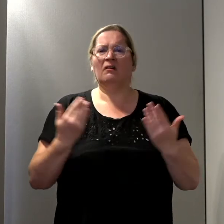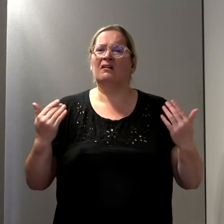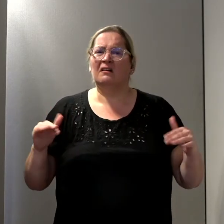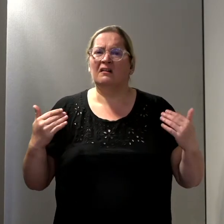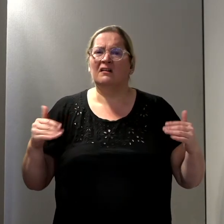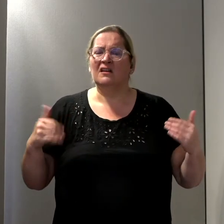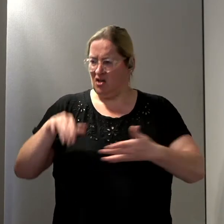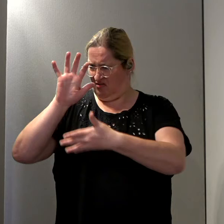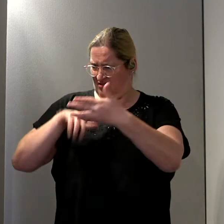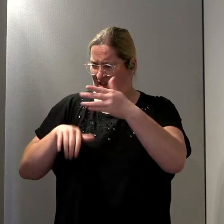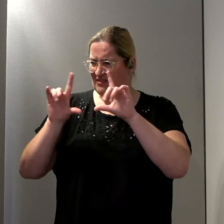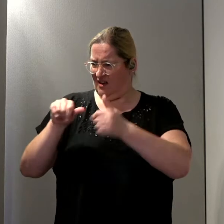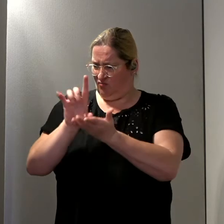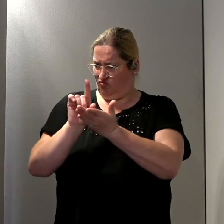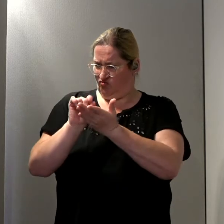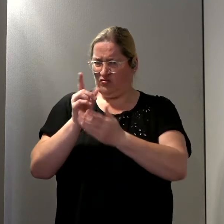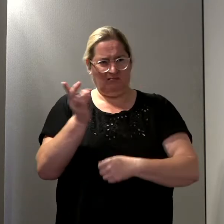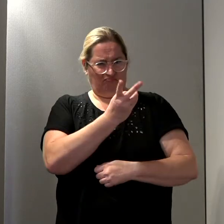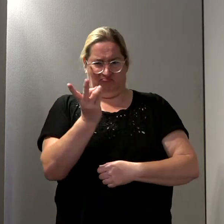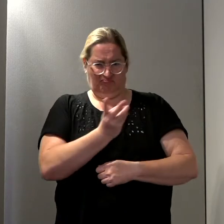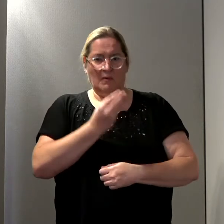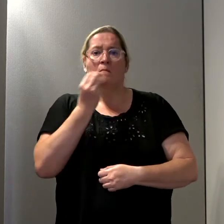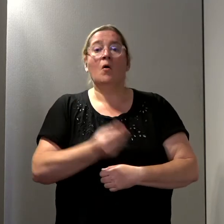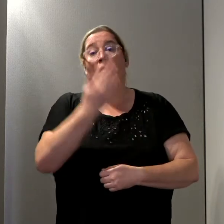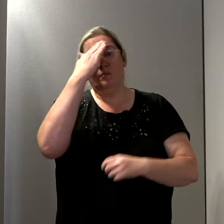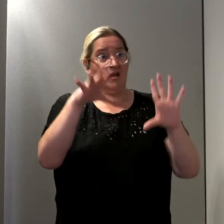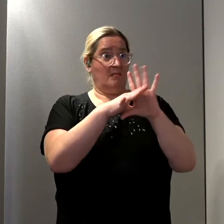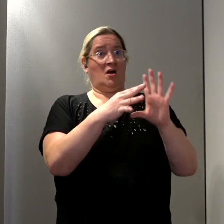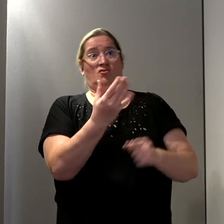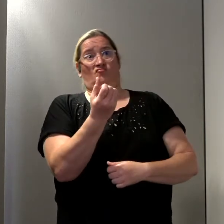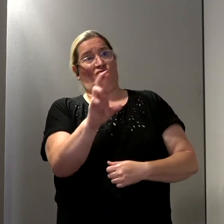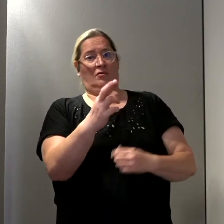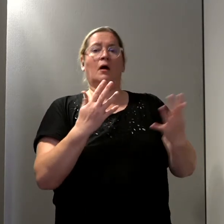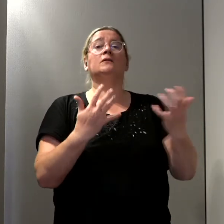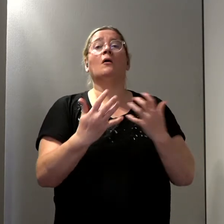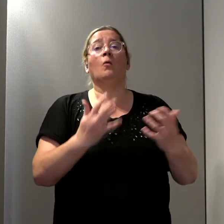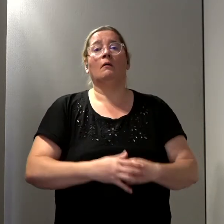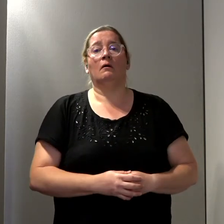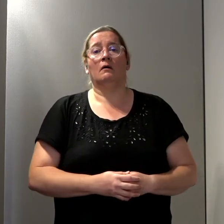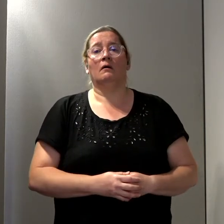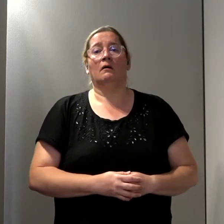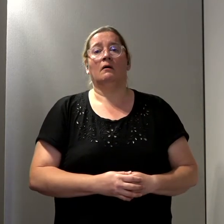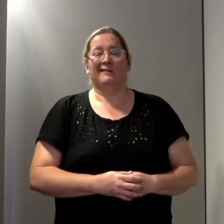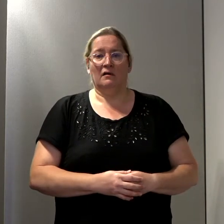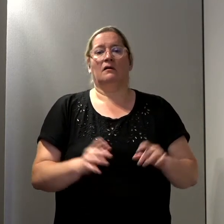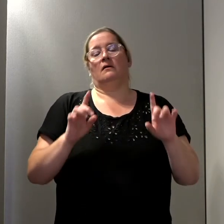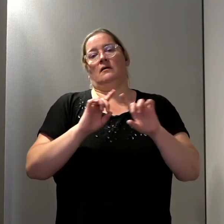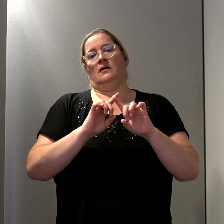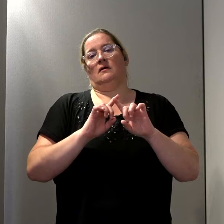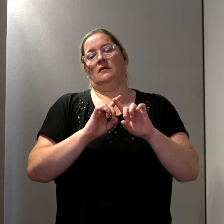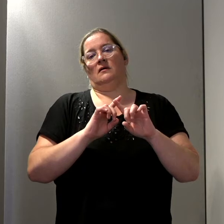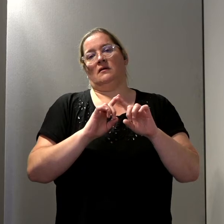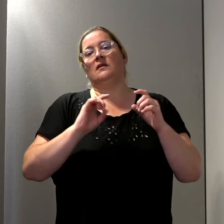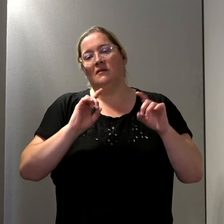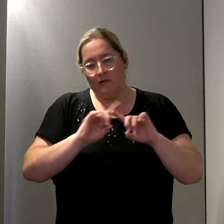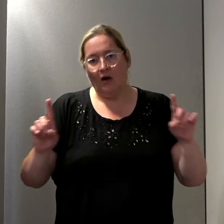décrites dans le texte du tweet? Si l'image est purement décorative, contrairement aux images sur le web, il